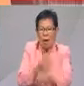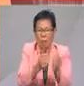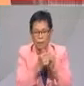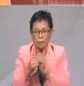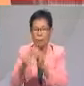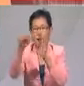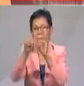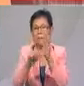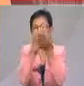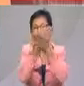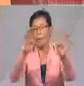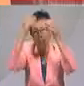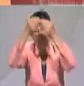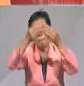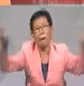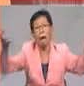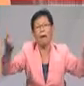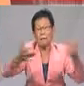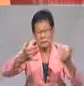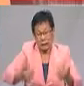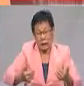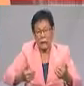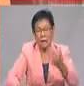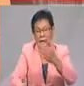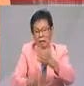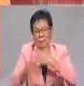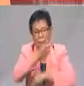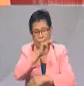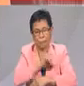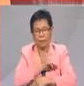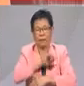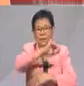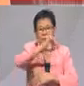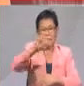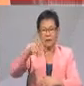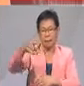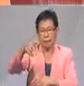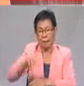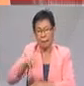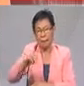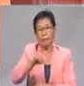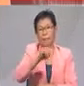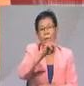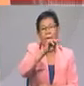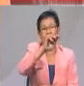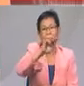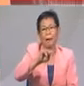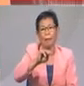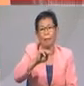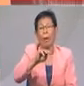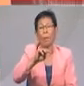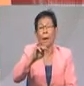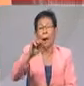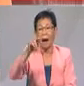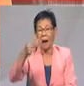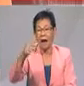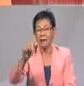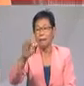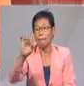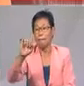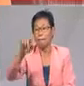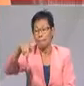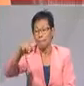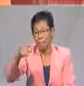Akta Kebebasan Maklumat. Ketika ini, menurut Timbalan Menteri di Jabatan Perdana Menteri, Muhammad Hanifah Maidin, kerajaan sedang